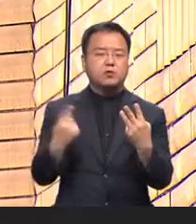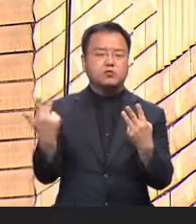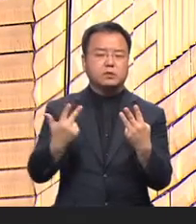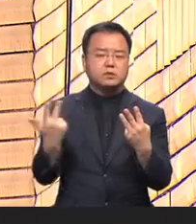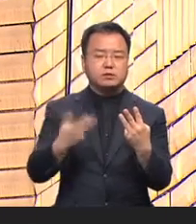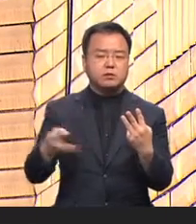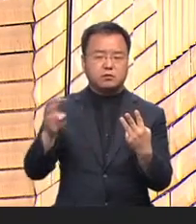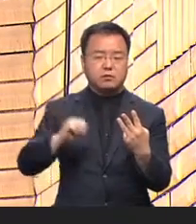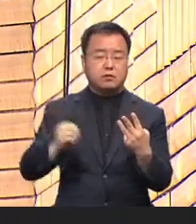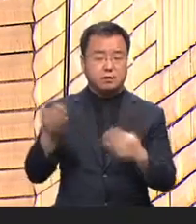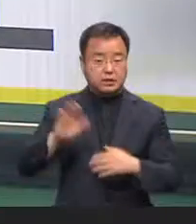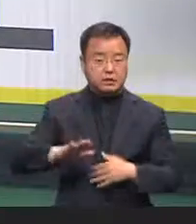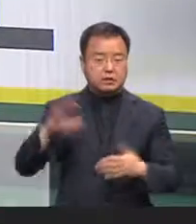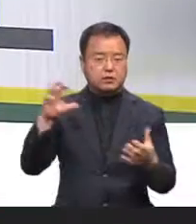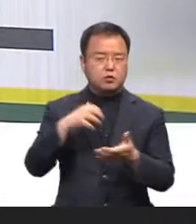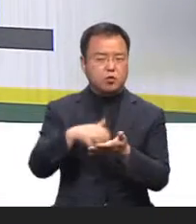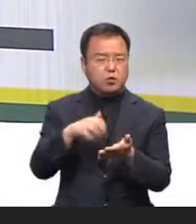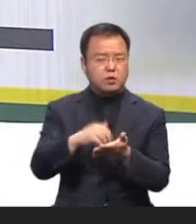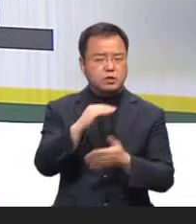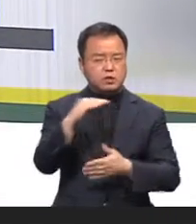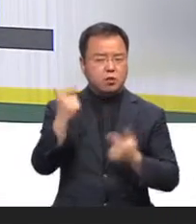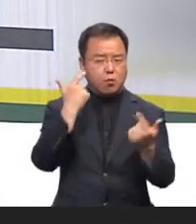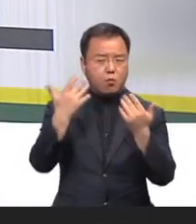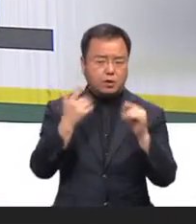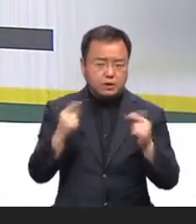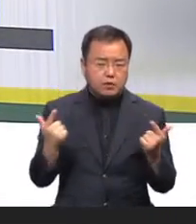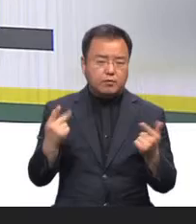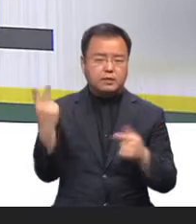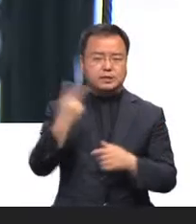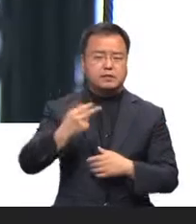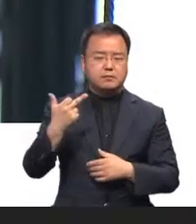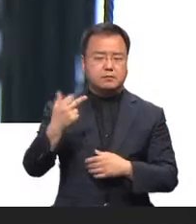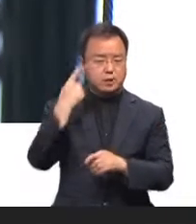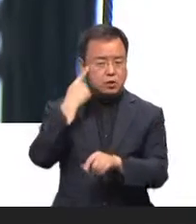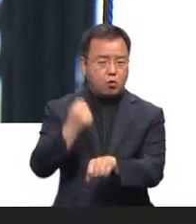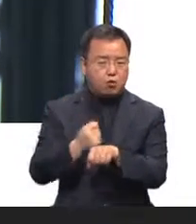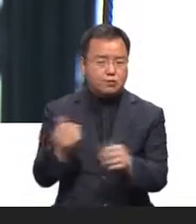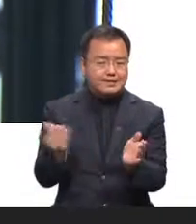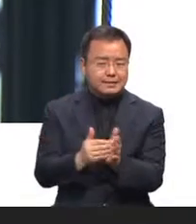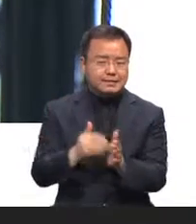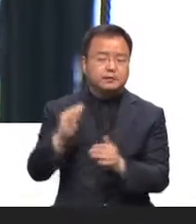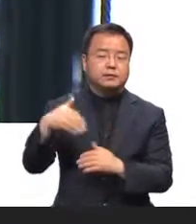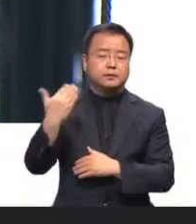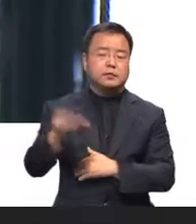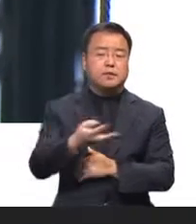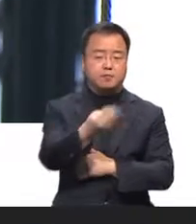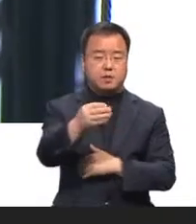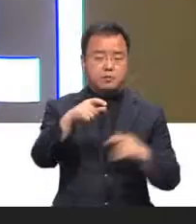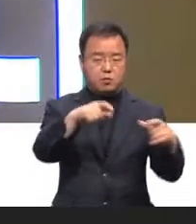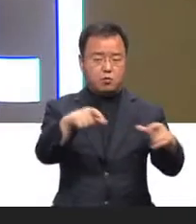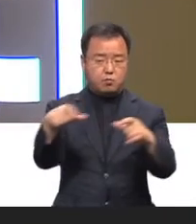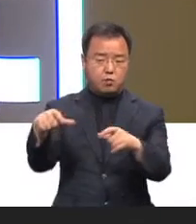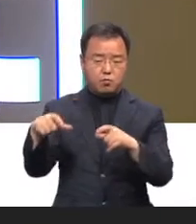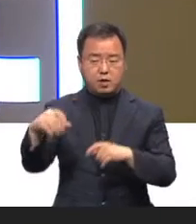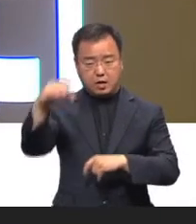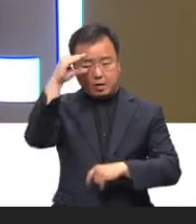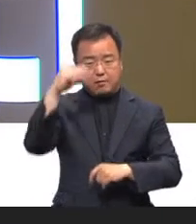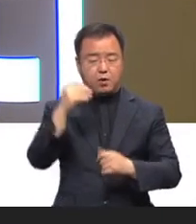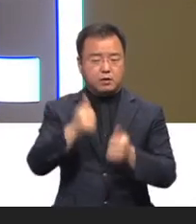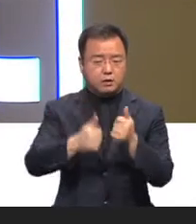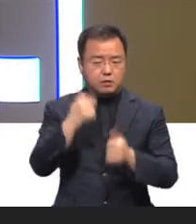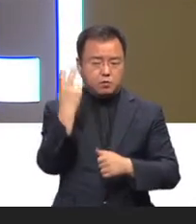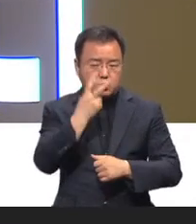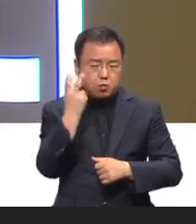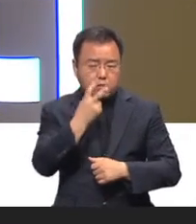기준이 들쭉날쭉한 데다 2017년에 연구가 종료된 들은 일부 지역을 대상으로 시험 조 삼은 한차례 이루어진 지 전부